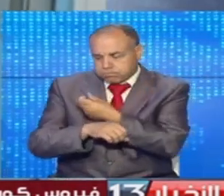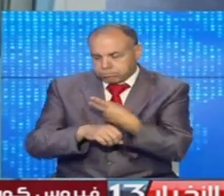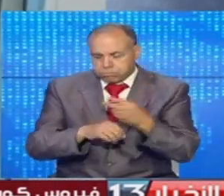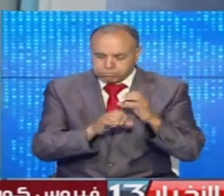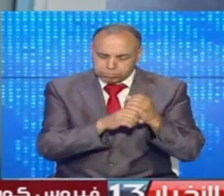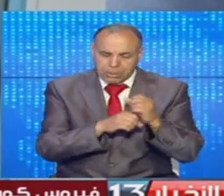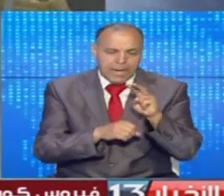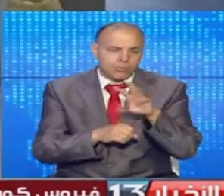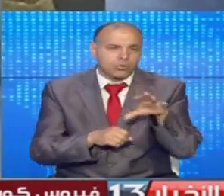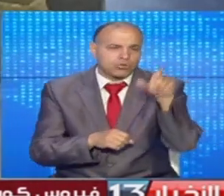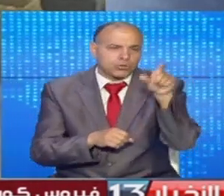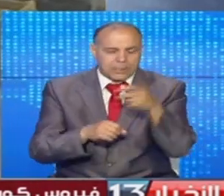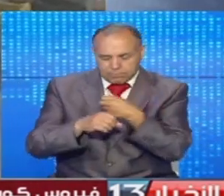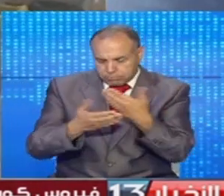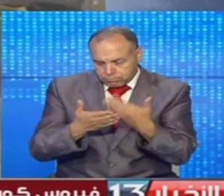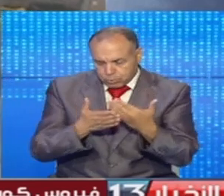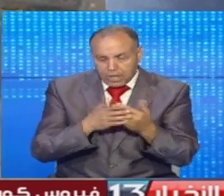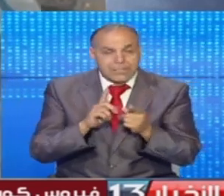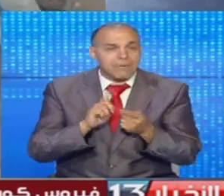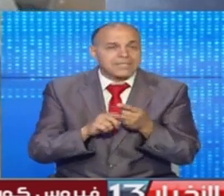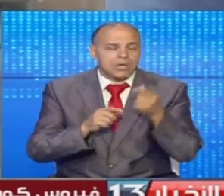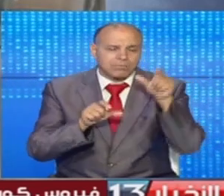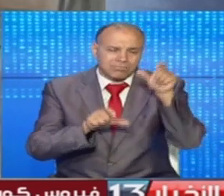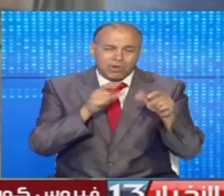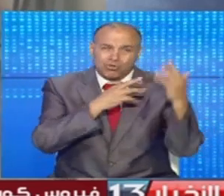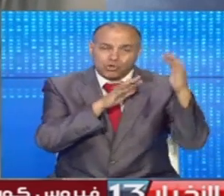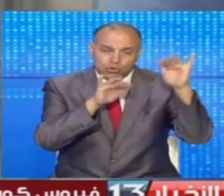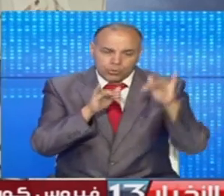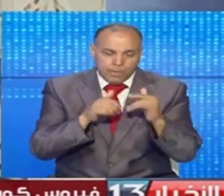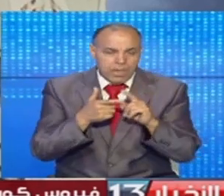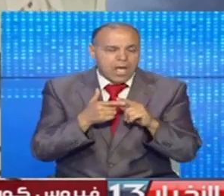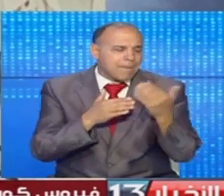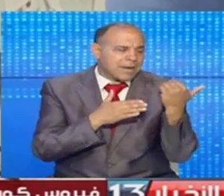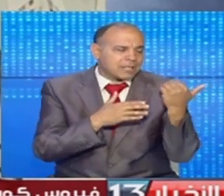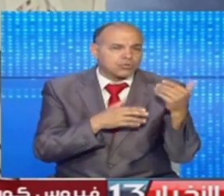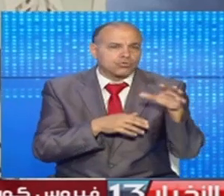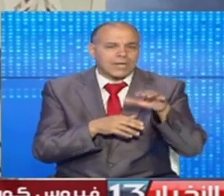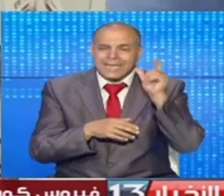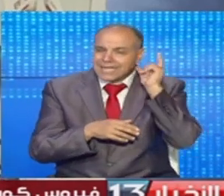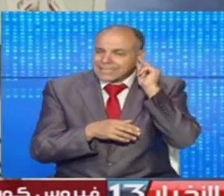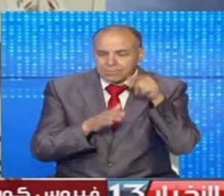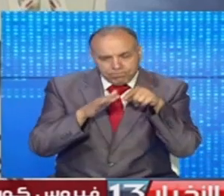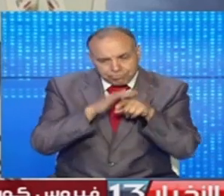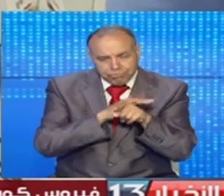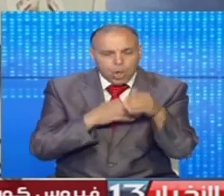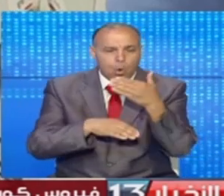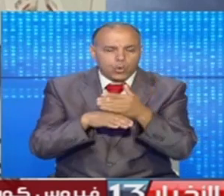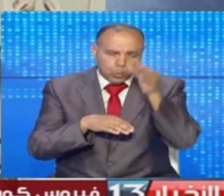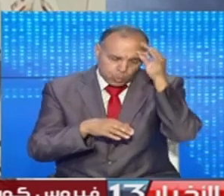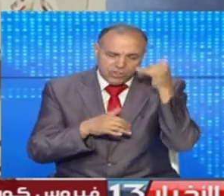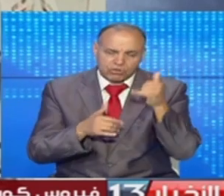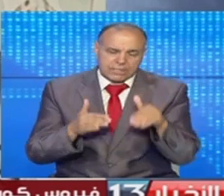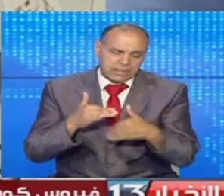مخبرية ل 25 عينة تخص مهاجرين أجانب قدموا مؤخرا لجهة القصرين خلصة عبر الحدود